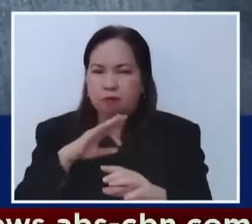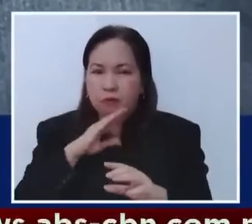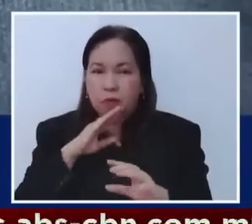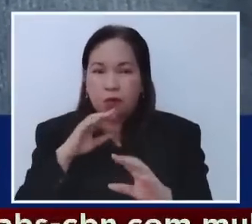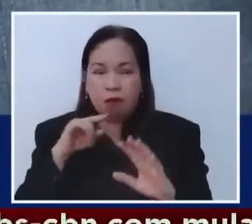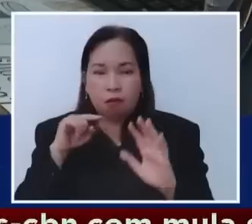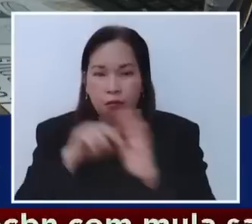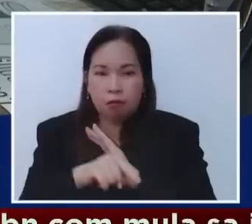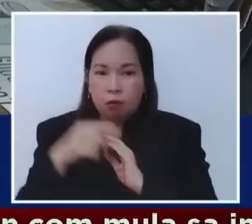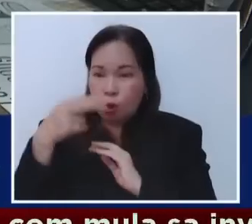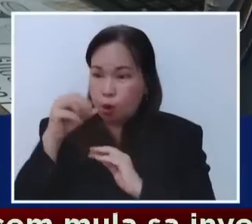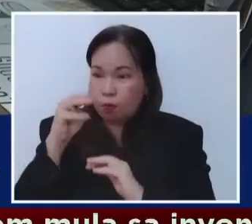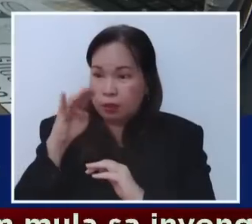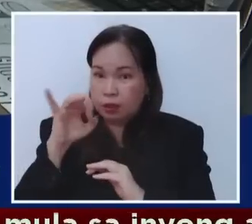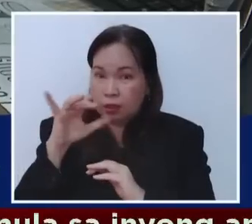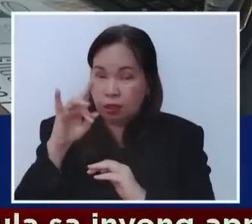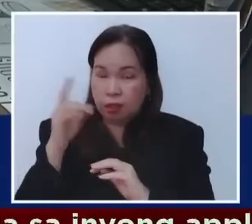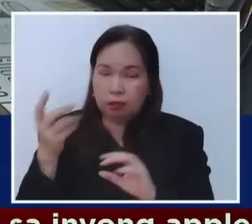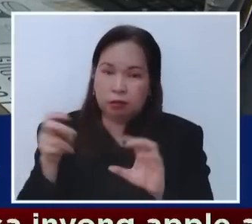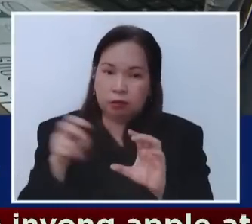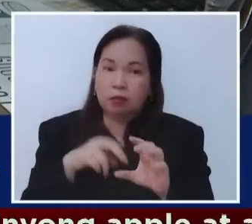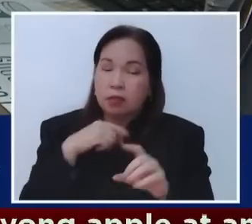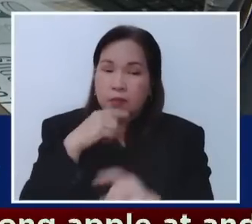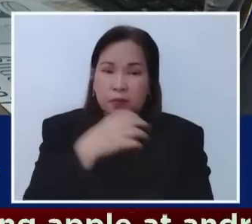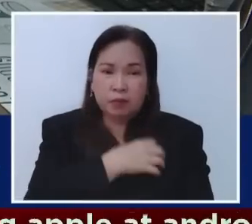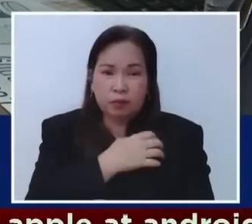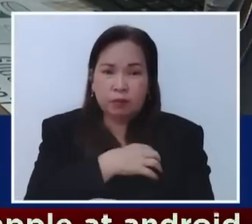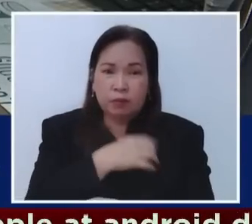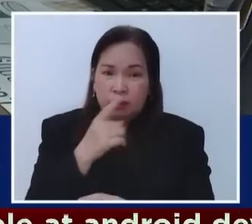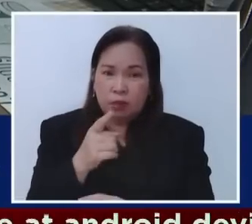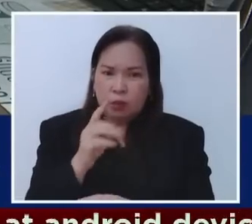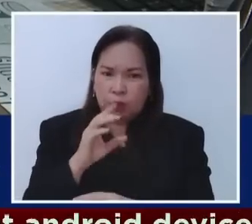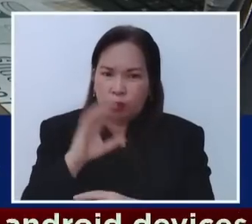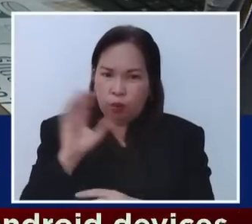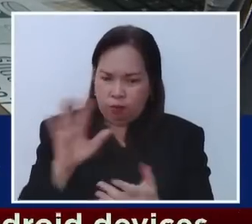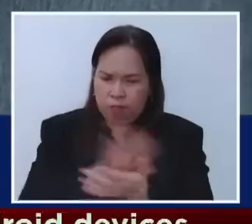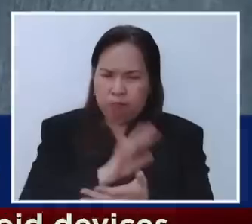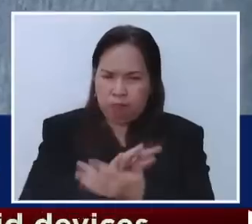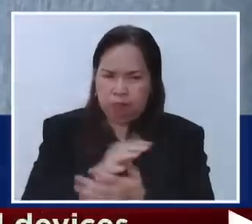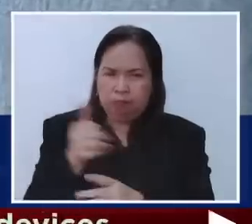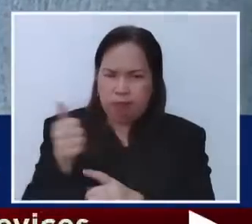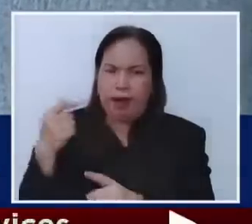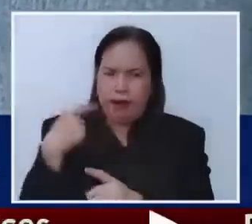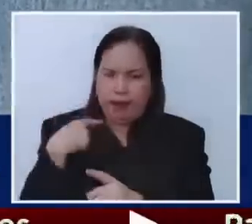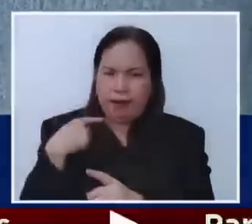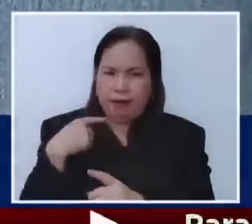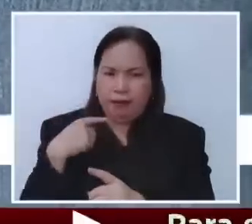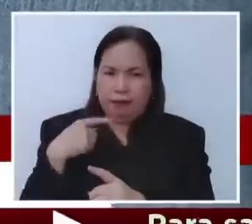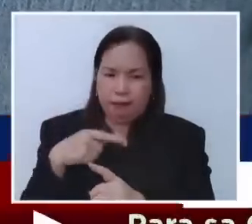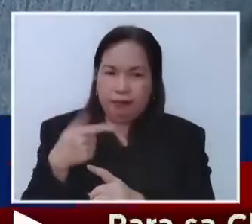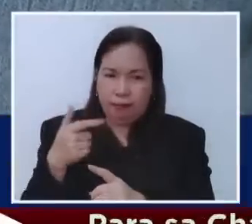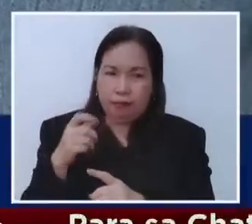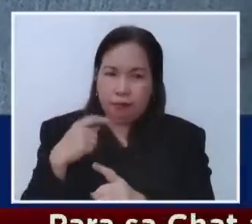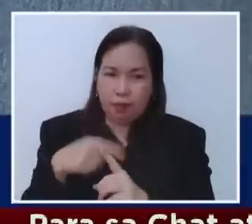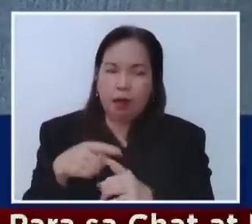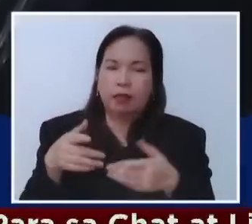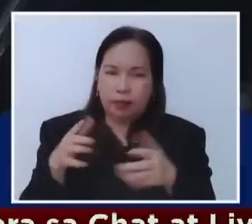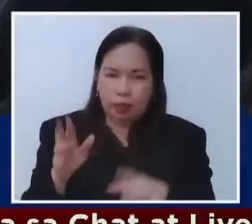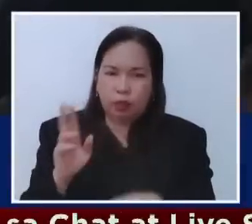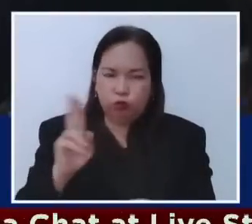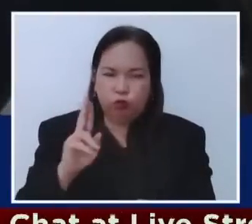suspect na pasahero. Ayon sa PNP, kumpleto sa papeles ang barilan suspect, at meron din siyang permit to carry